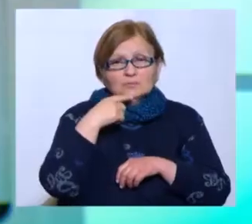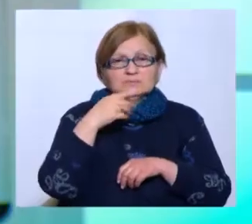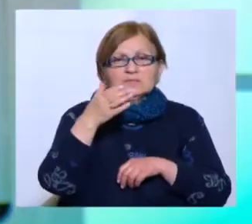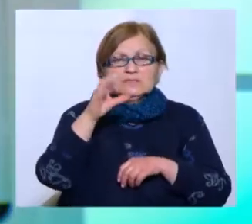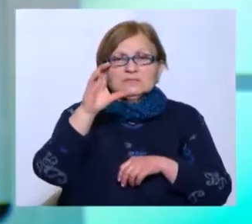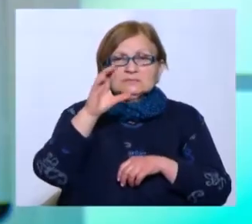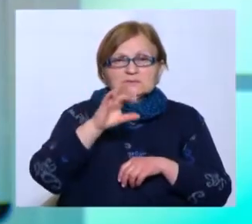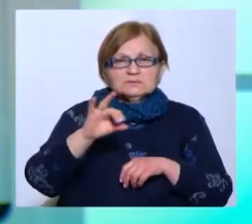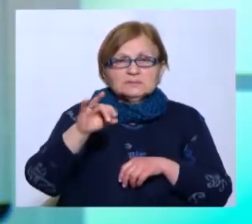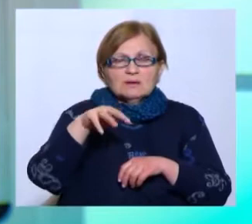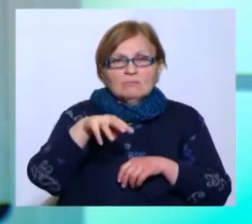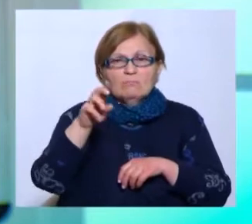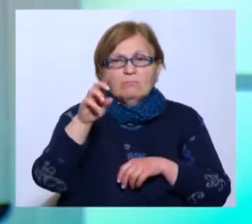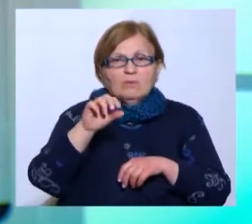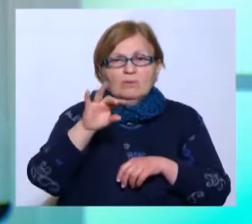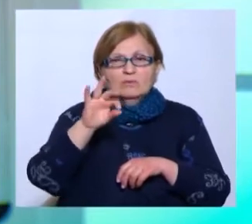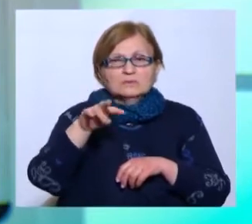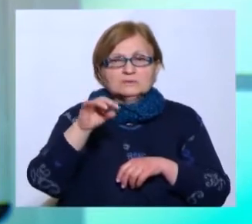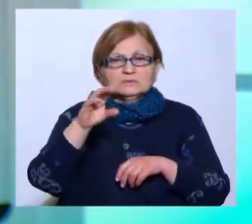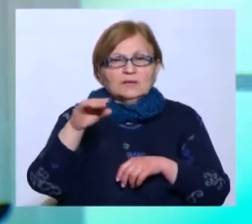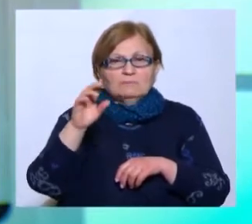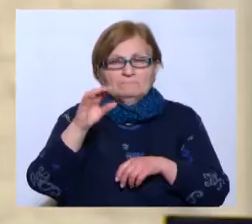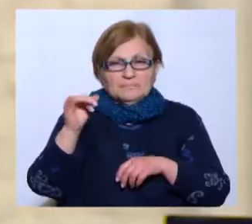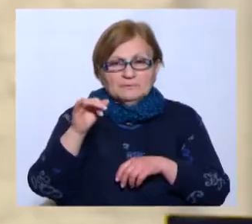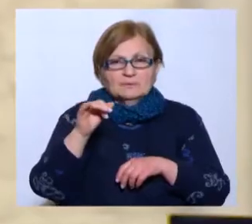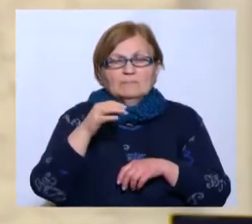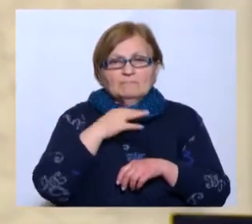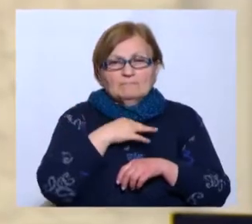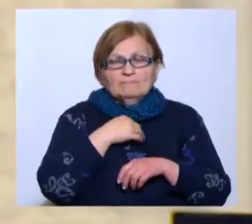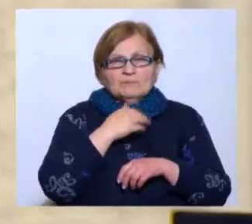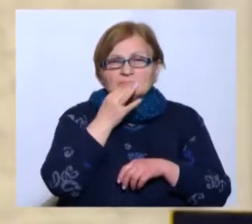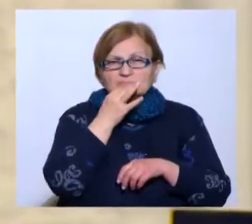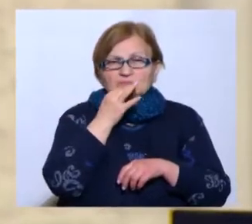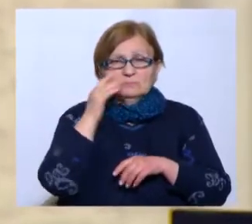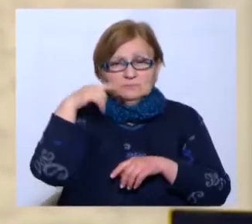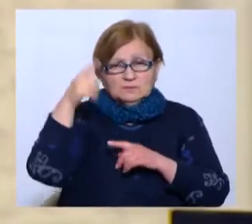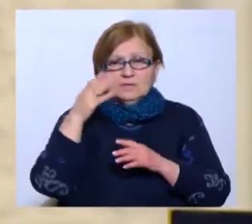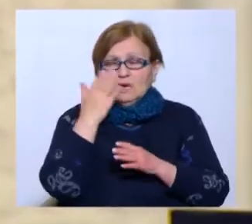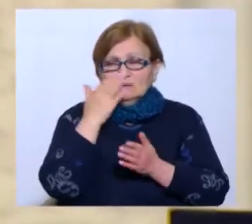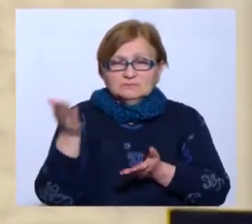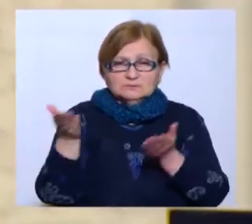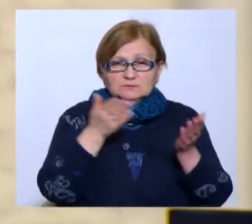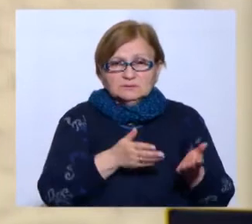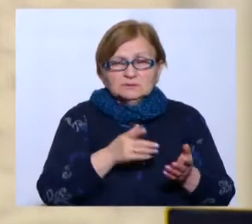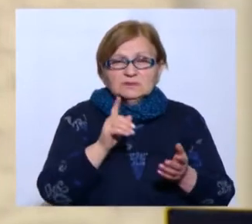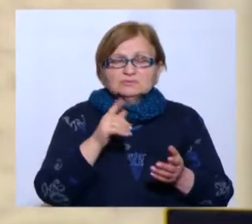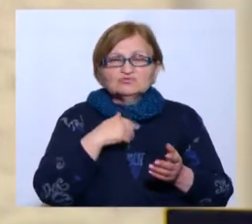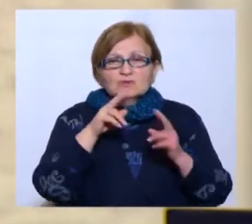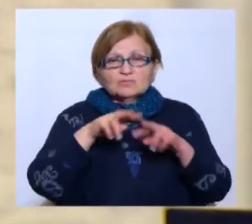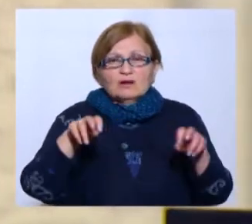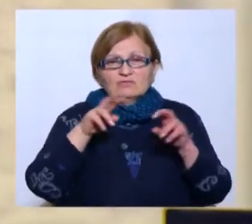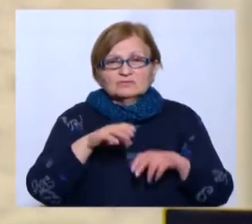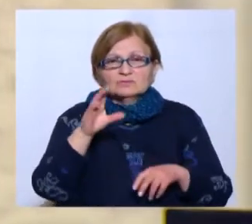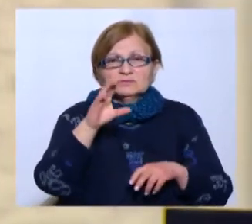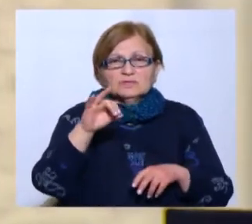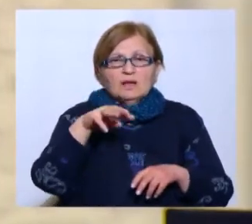რომ შემდეგ გადაცემაზე დაგპატიჟოთ ძვირფასო მე-12 კლასელებო და აუცილებლად გავერკვევთ სიმბოლიზმის